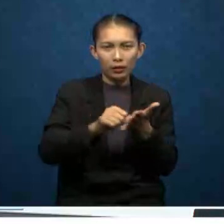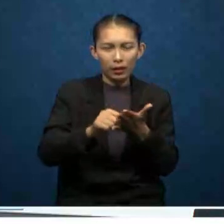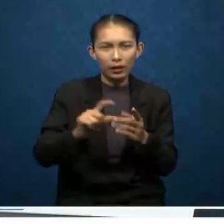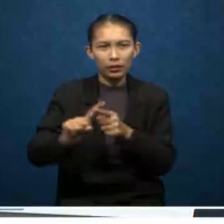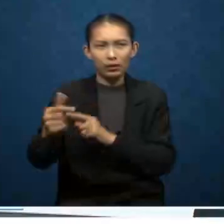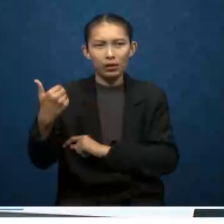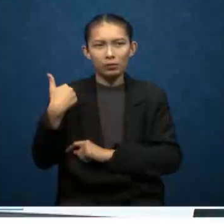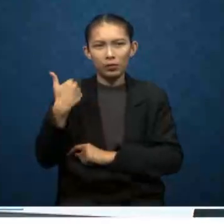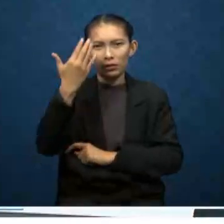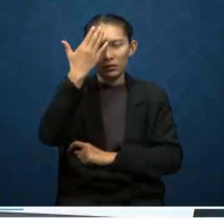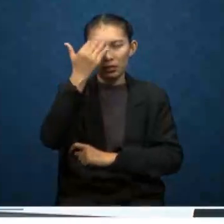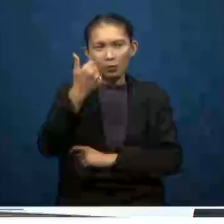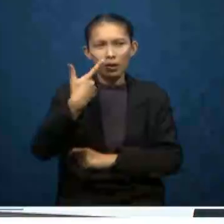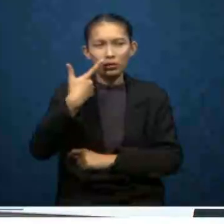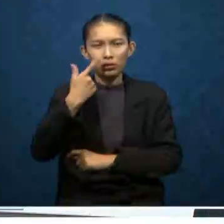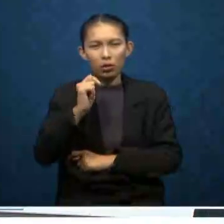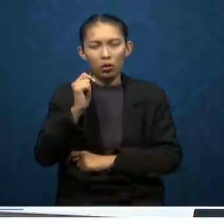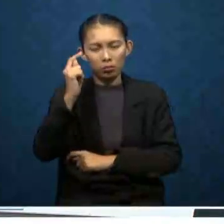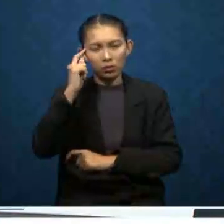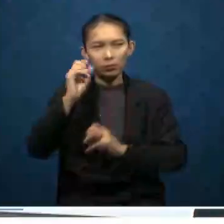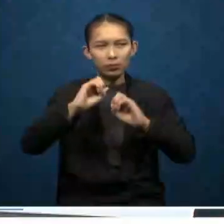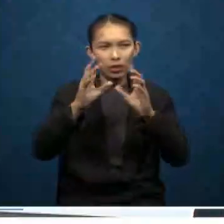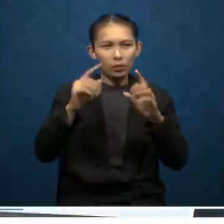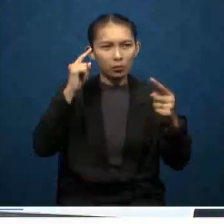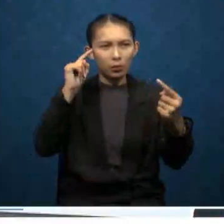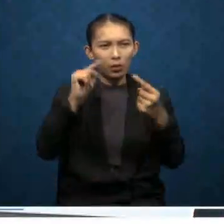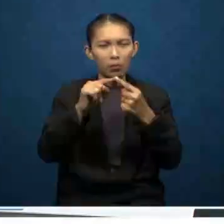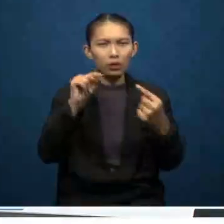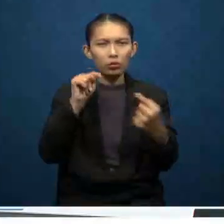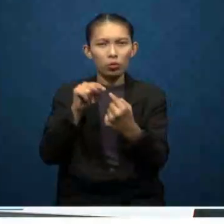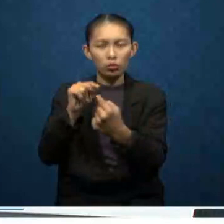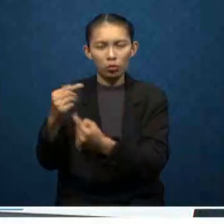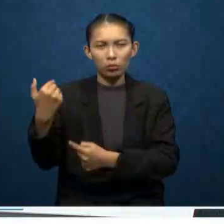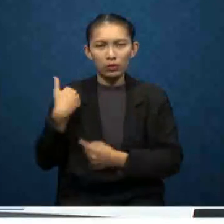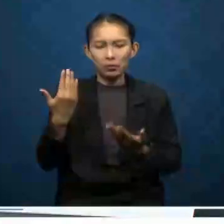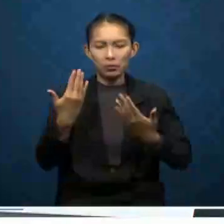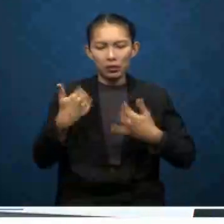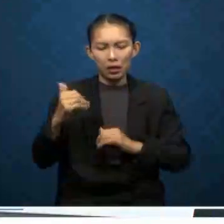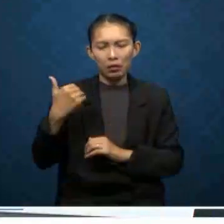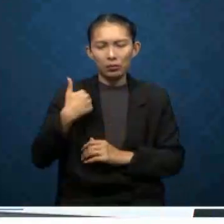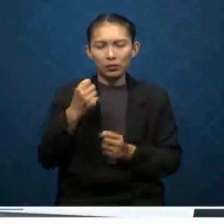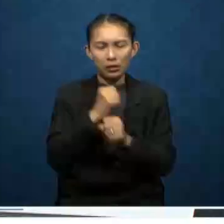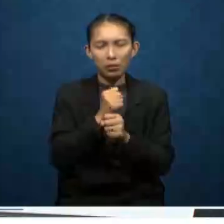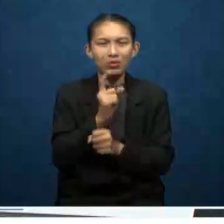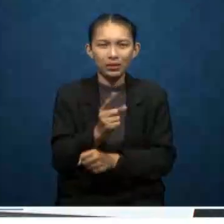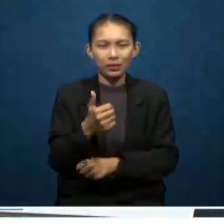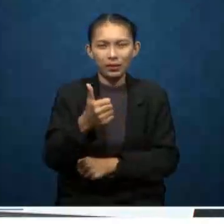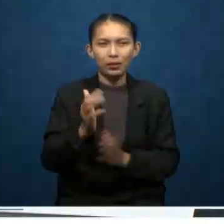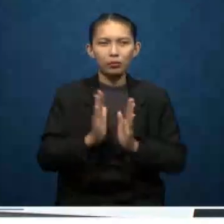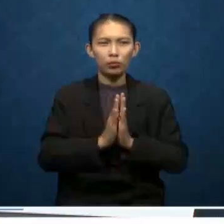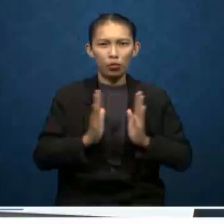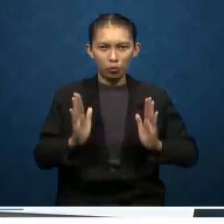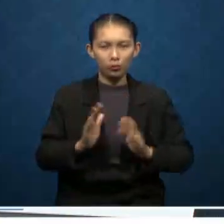ตอบเจธนาลุมเดิมในการลความรมล้ำแล้วก็สามารถนำไปปฏิบาทได้ขอบกรบขบคุณครั่านประทานคร